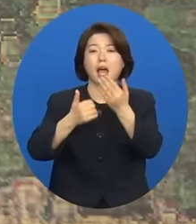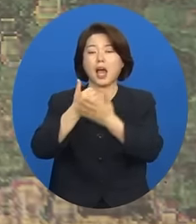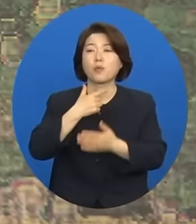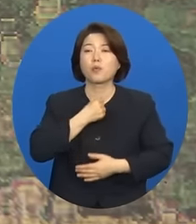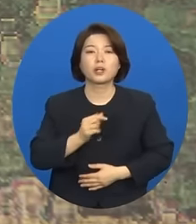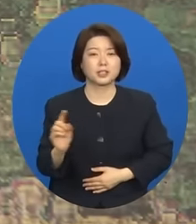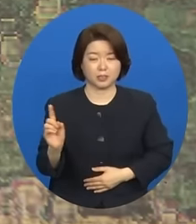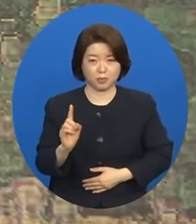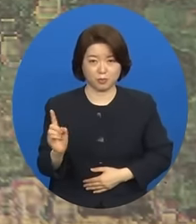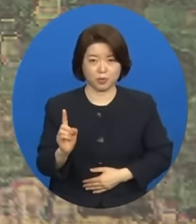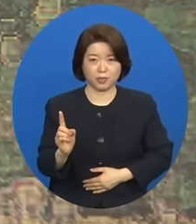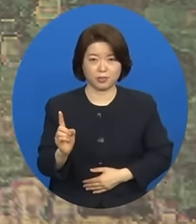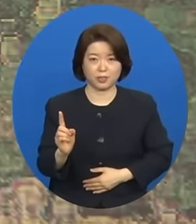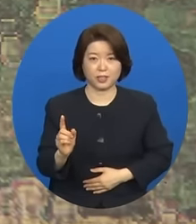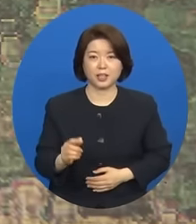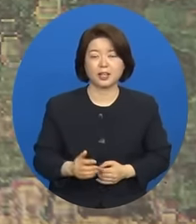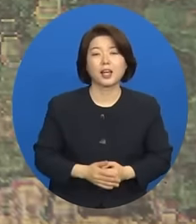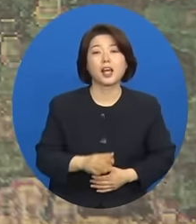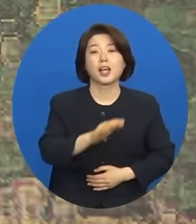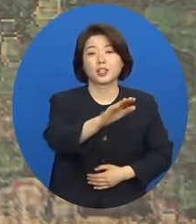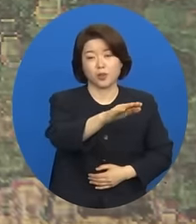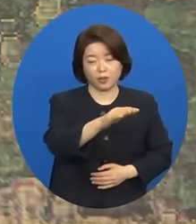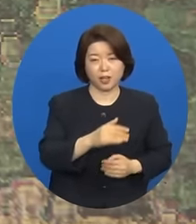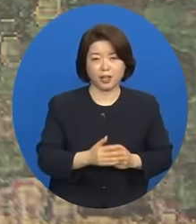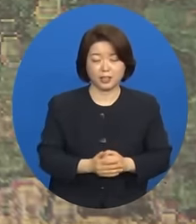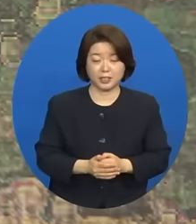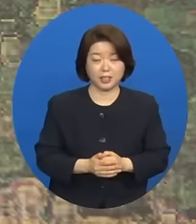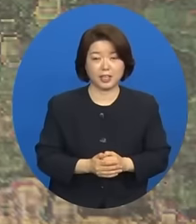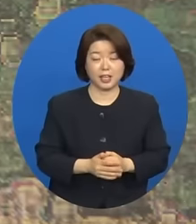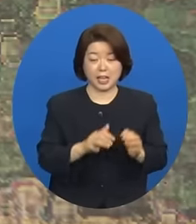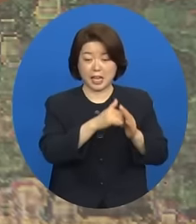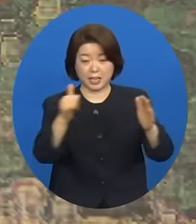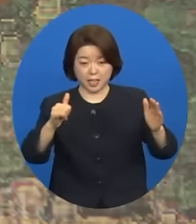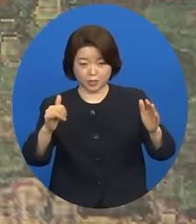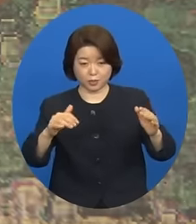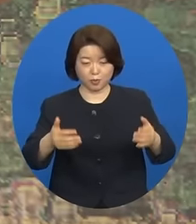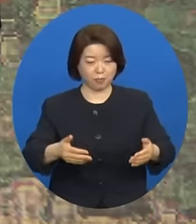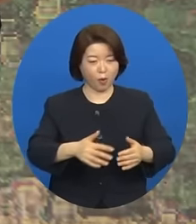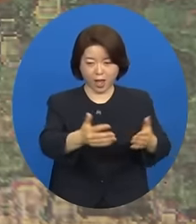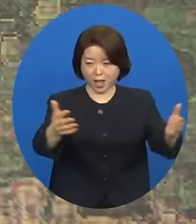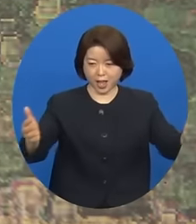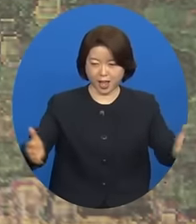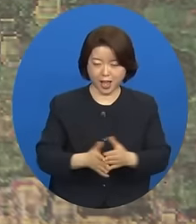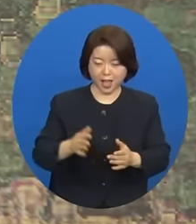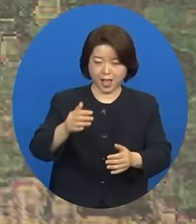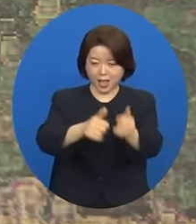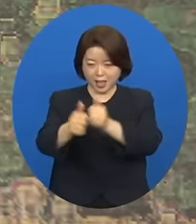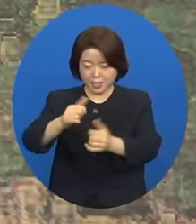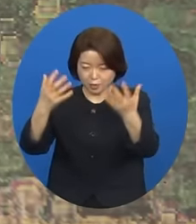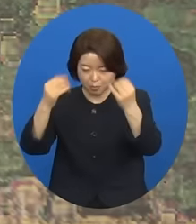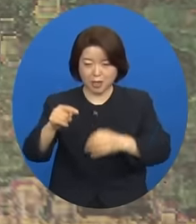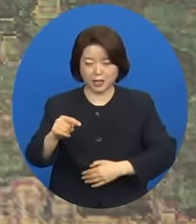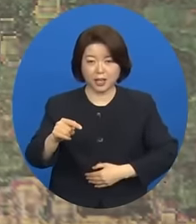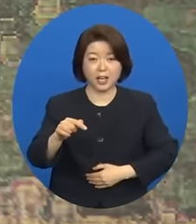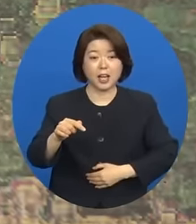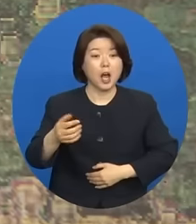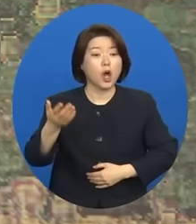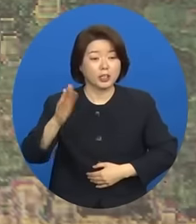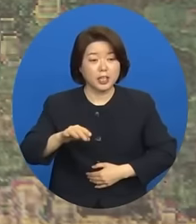뭘까요? 너가 이렇게 지금 이제 가족을 이루고 자선도 많아졌는데 난 너에게 바라는 것 딱